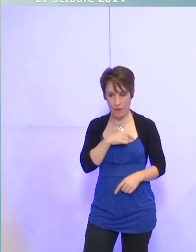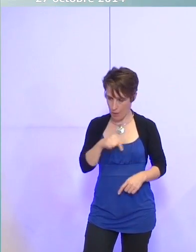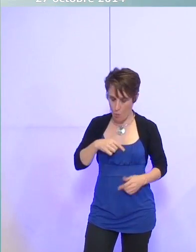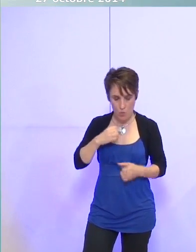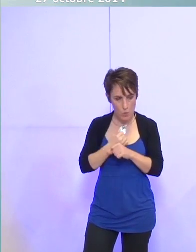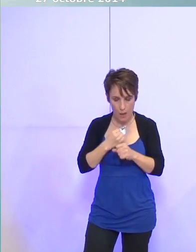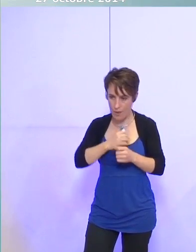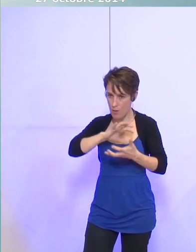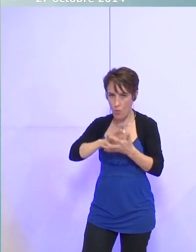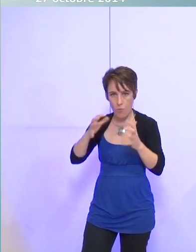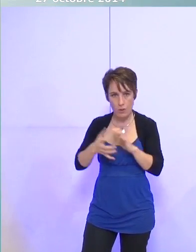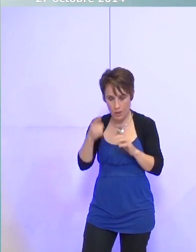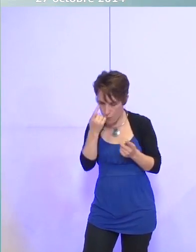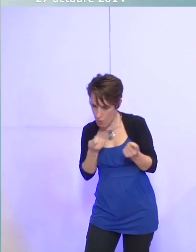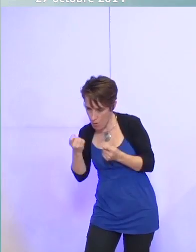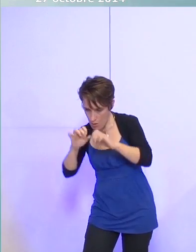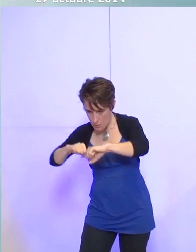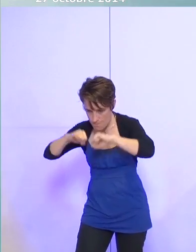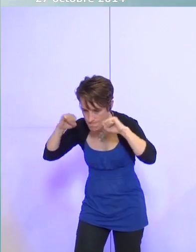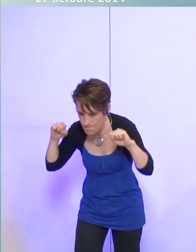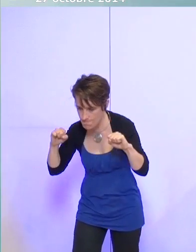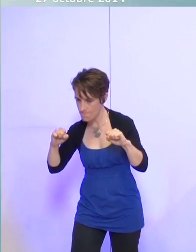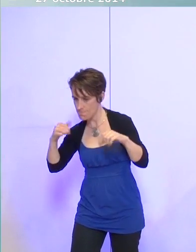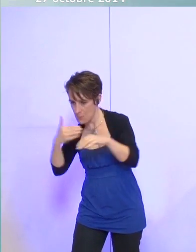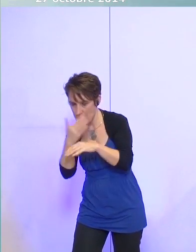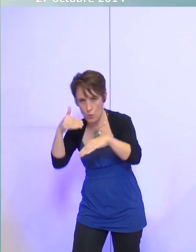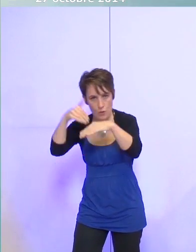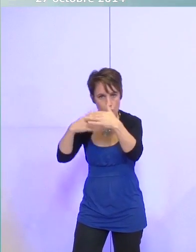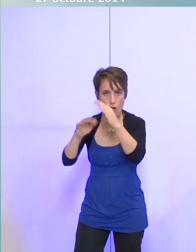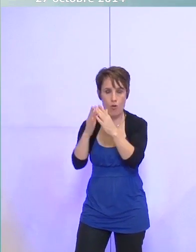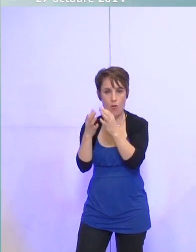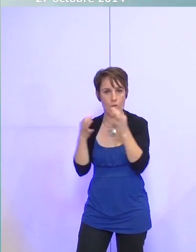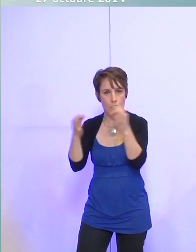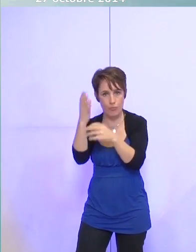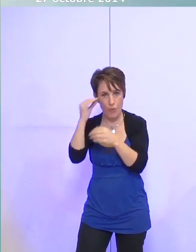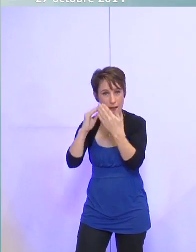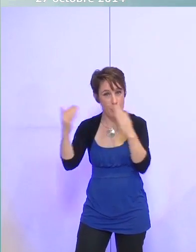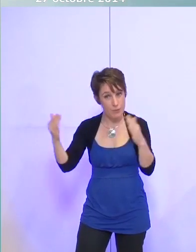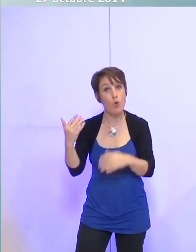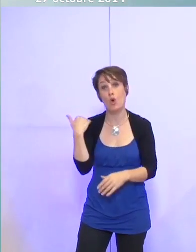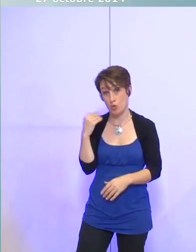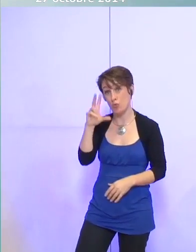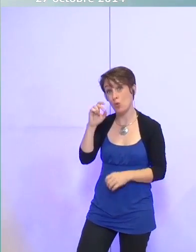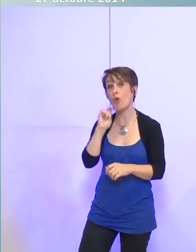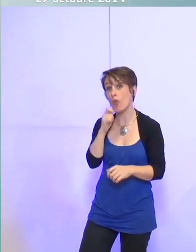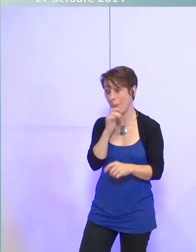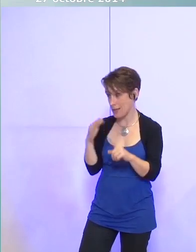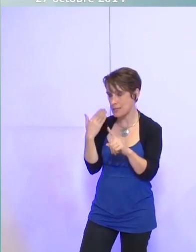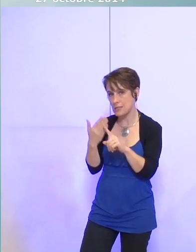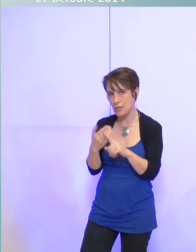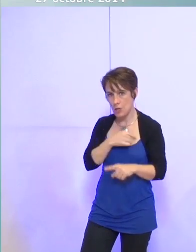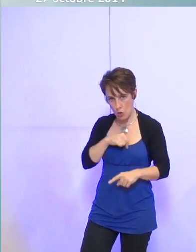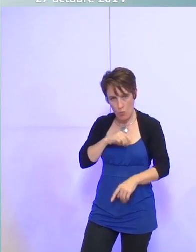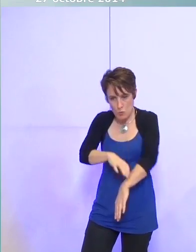modèle économique et de gestion, pour assurer l'équilibre et la continuité du service public, depuis le 30 mars, nous avons commencé